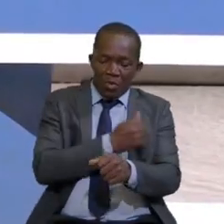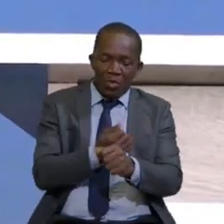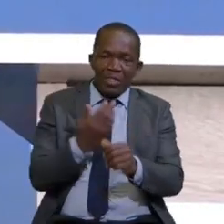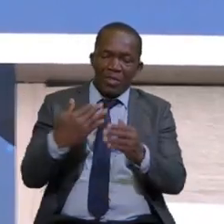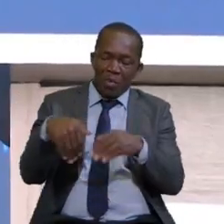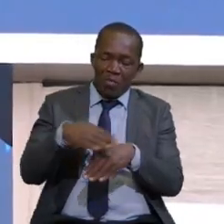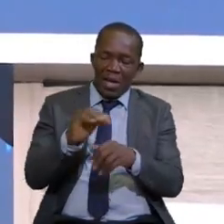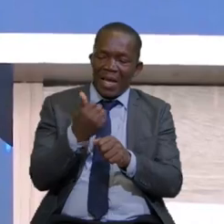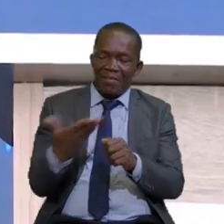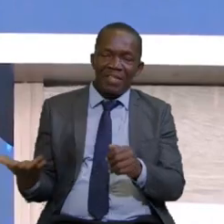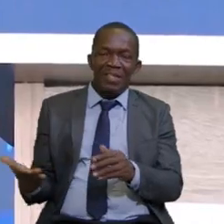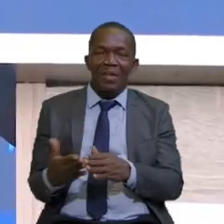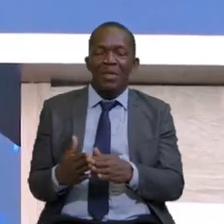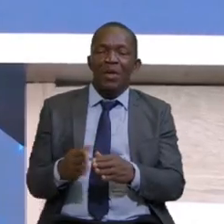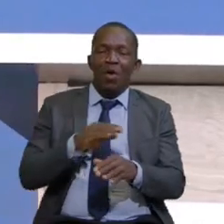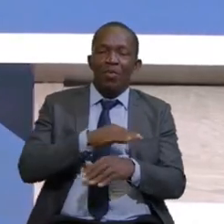du souverain tout-puissant.